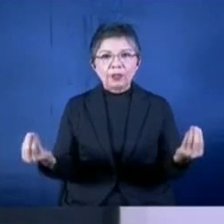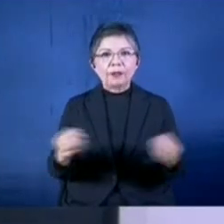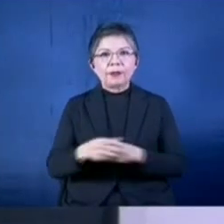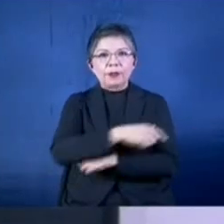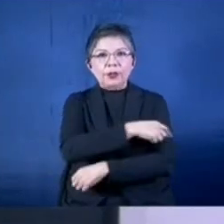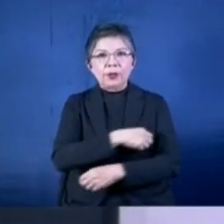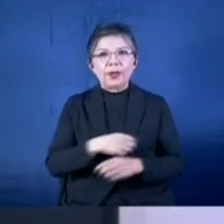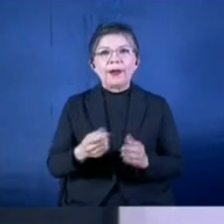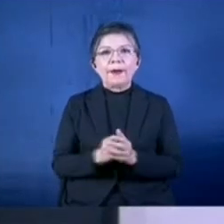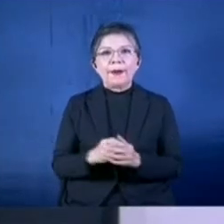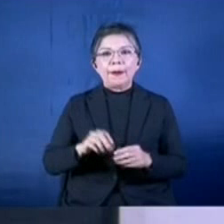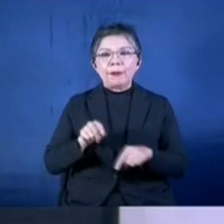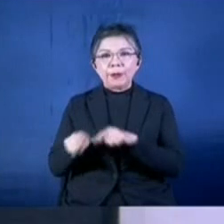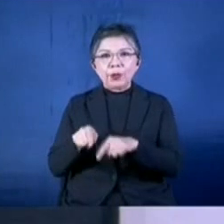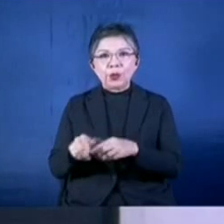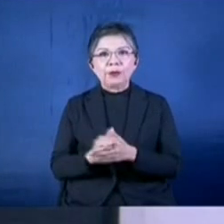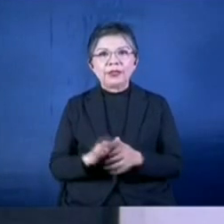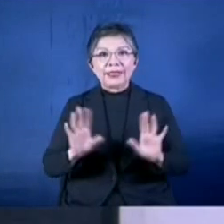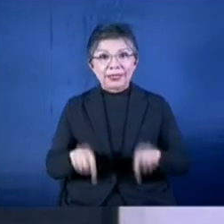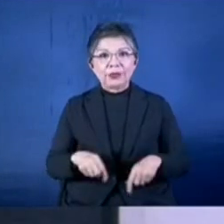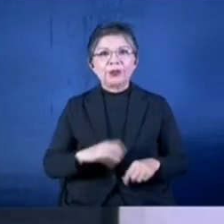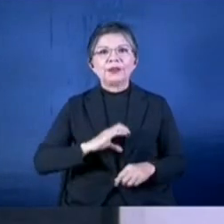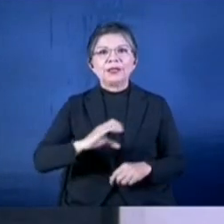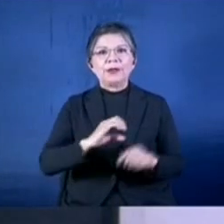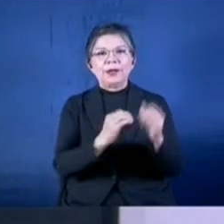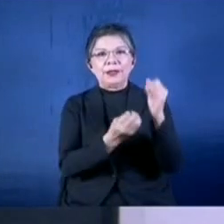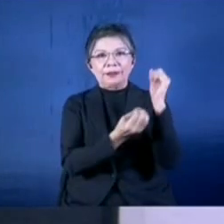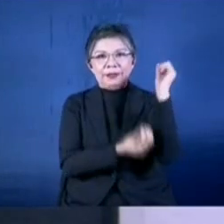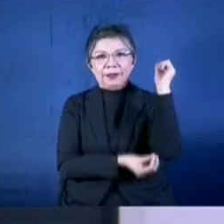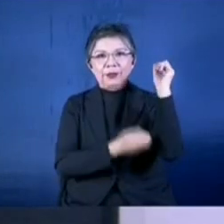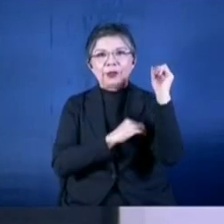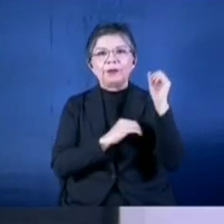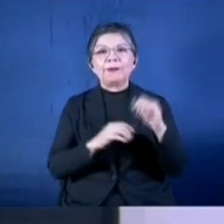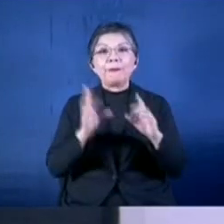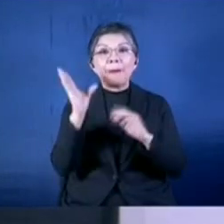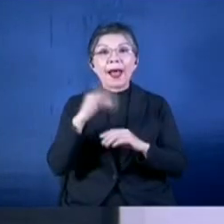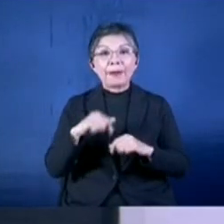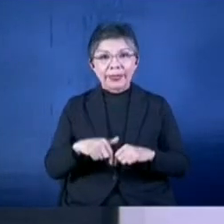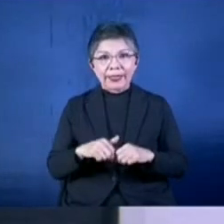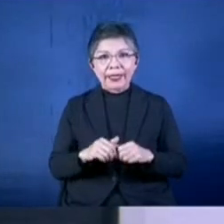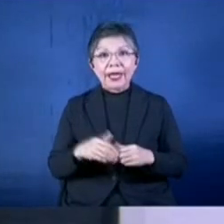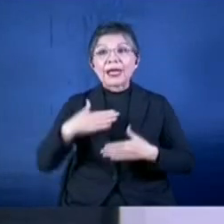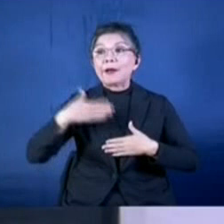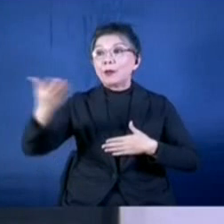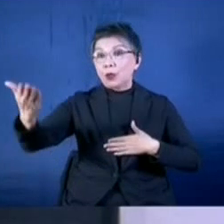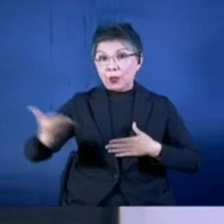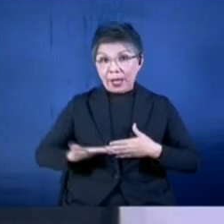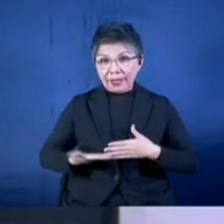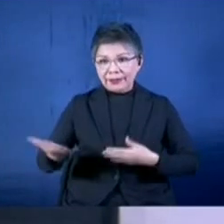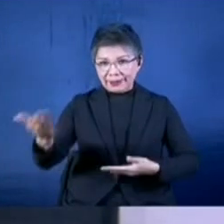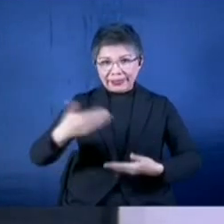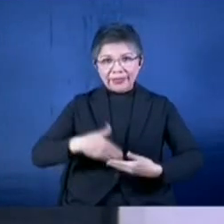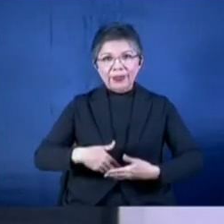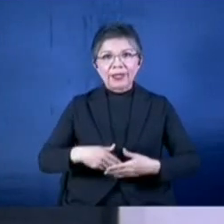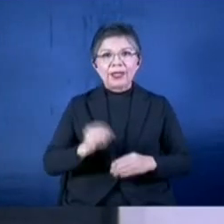penyelenggara pemilu atas terselenggaranya debat calon wakil presiden malam hari ini. Untuk itu kami mengundang ke atas